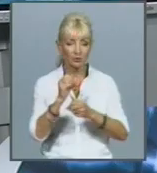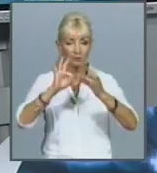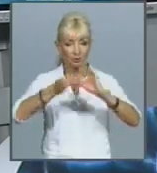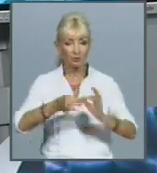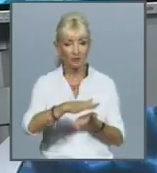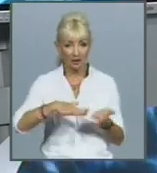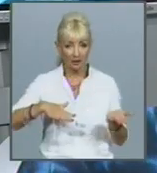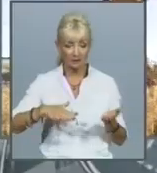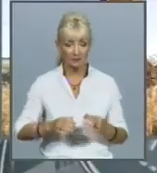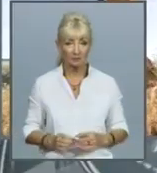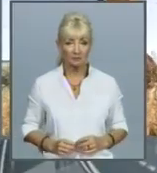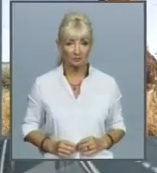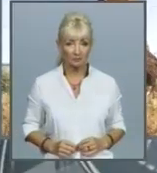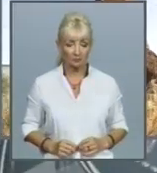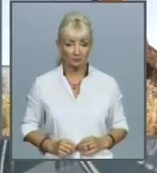далі.